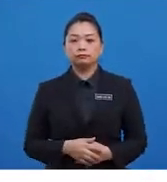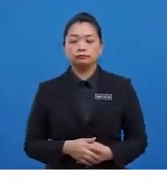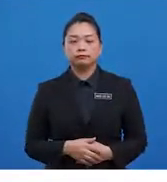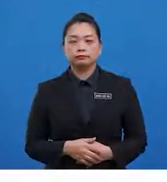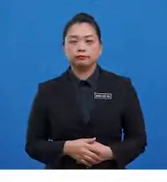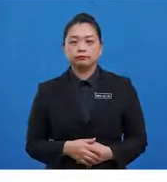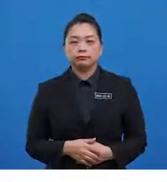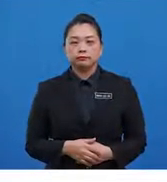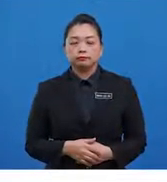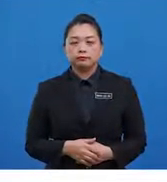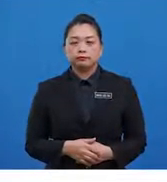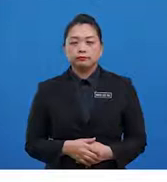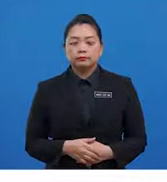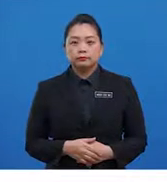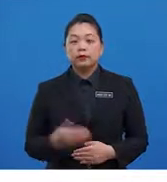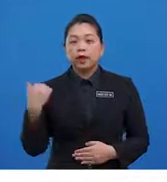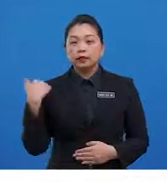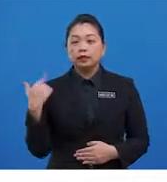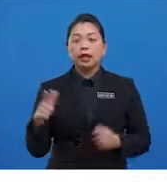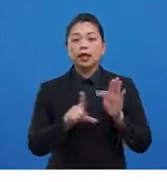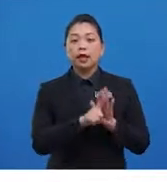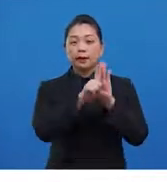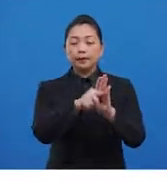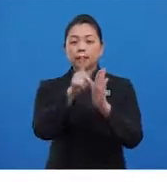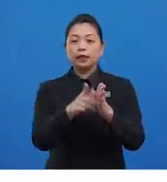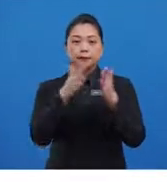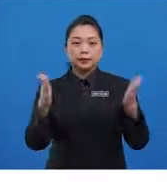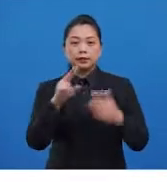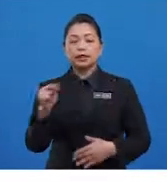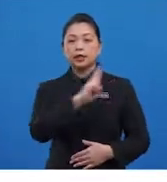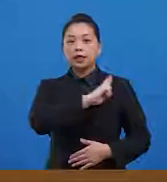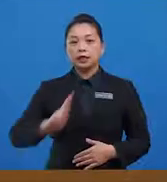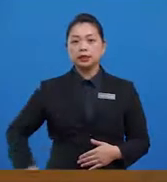Peranan muskat pula sebagai lambang kebesaran Raja-Raja Melayu.